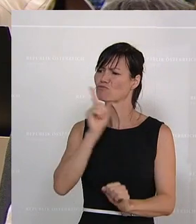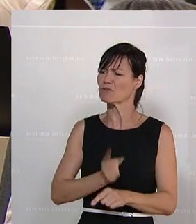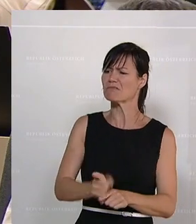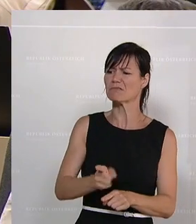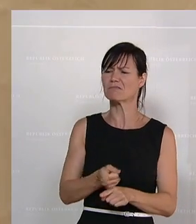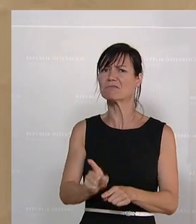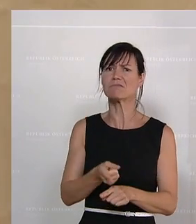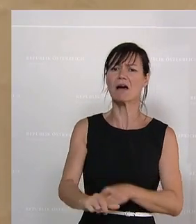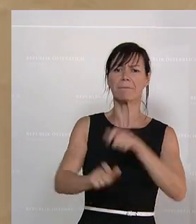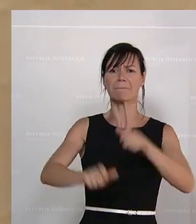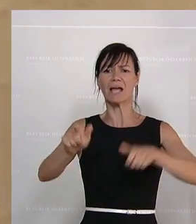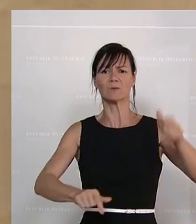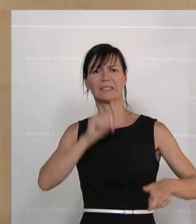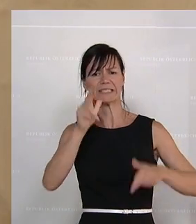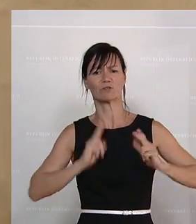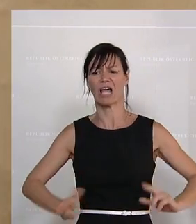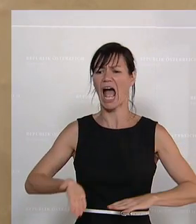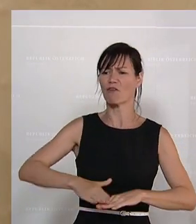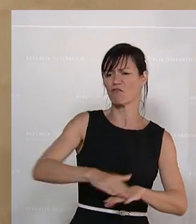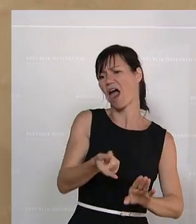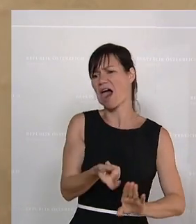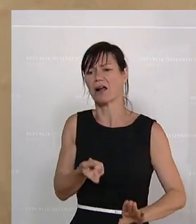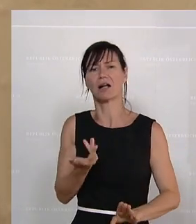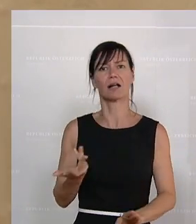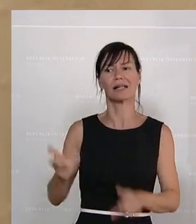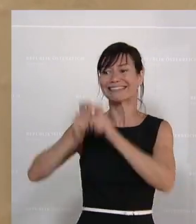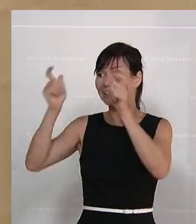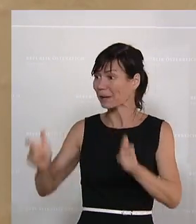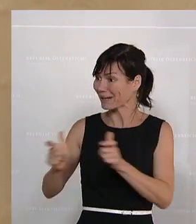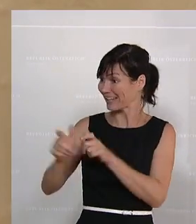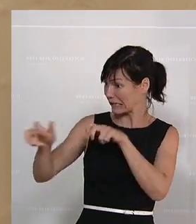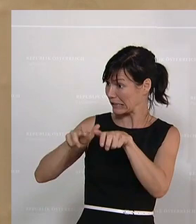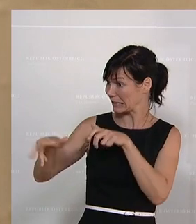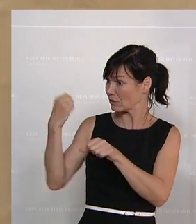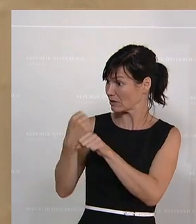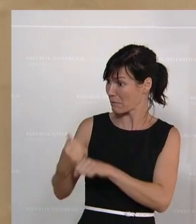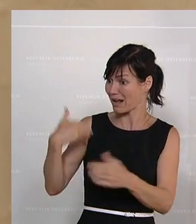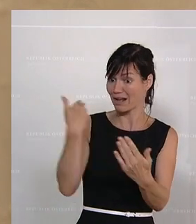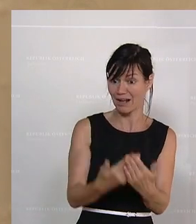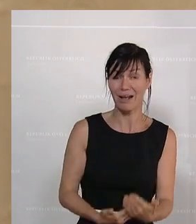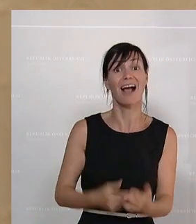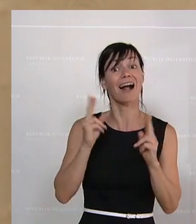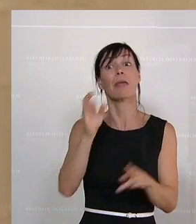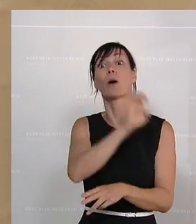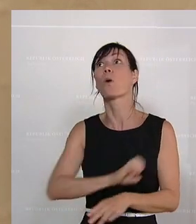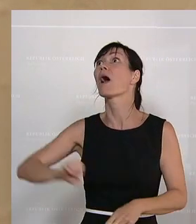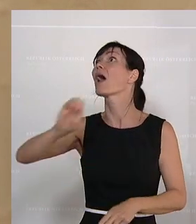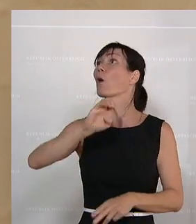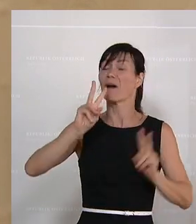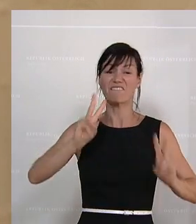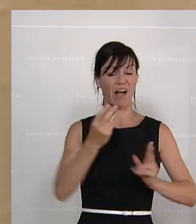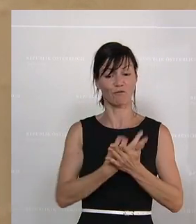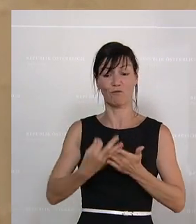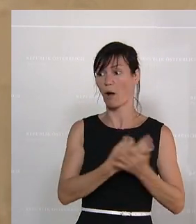die leute unzufrieden machen weil diese pakete in diese regierung aufgestellt haben wir können europaweit ist schaufenster stellen